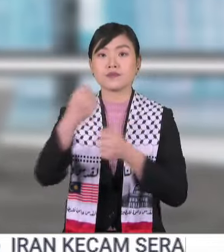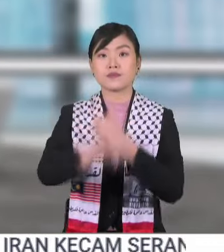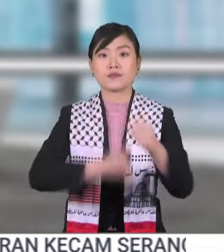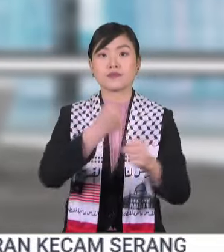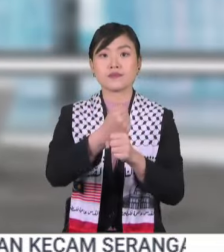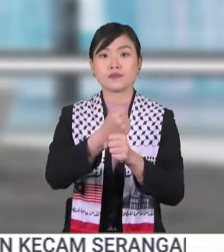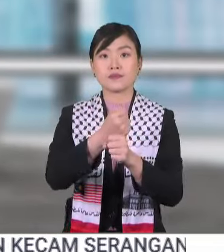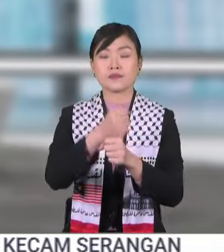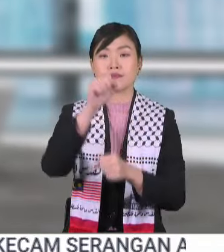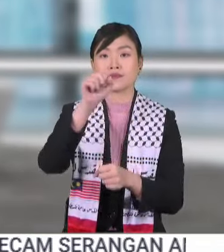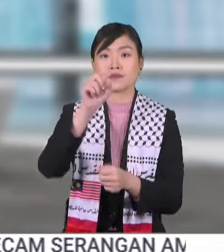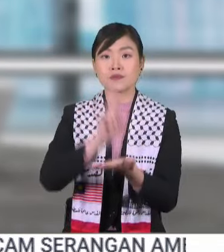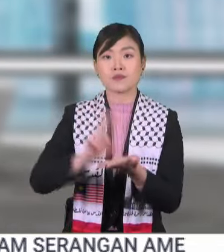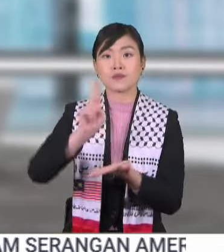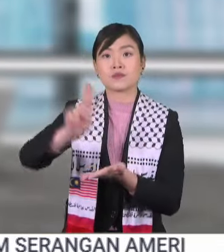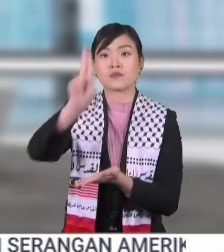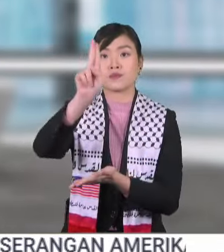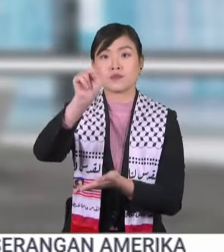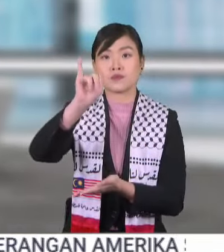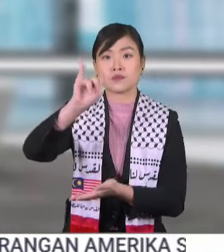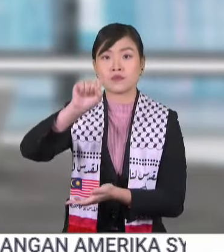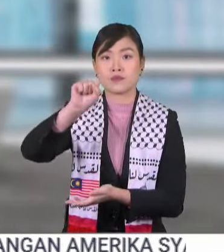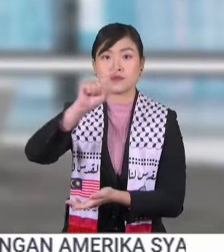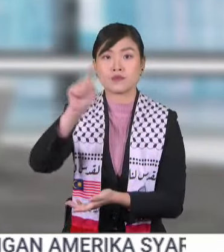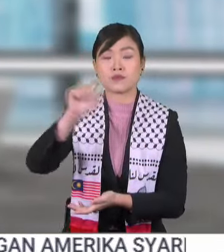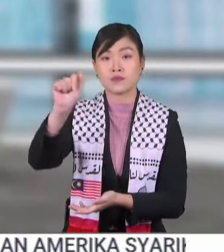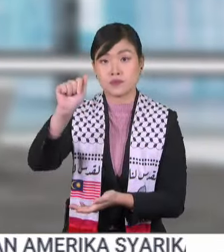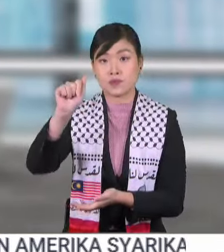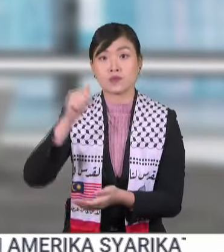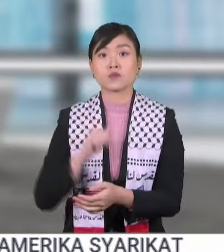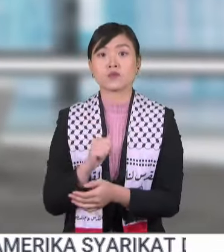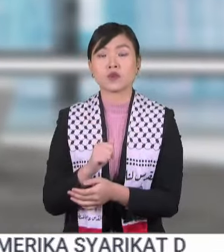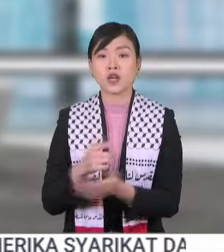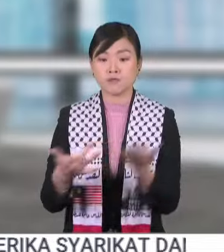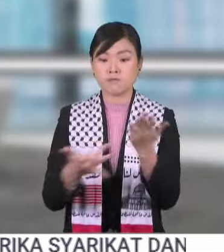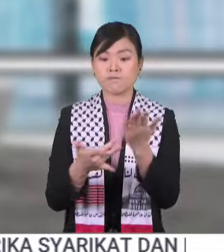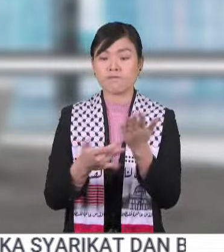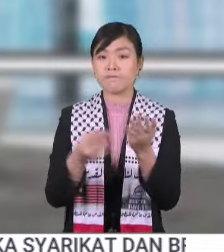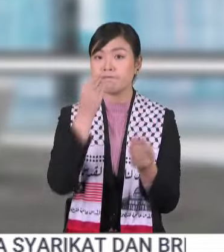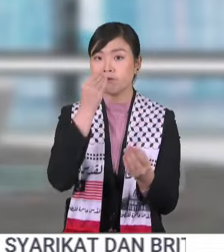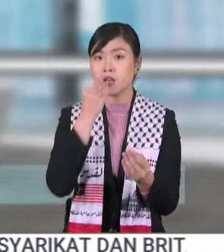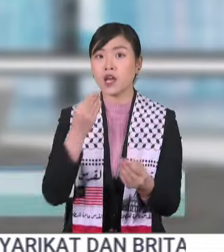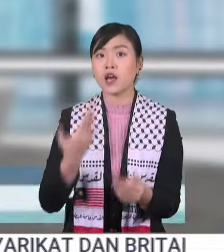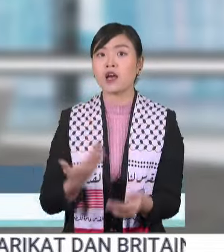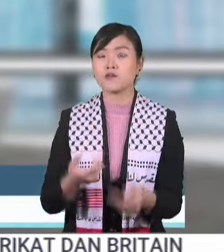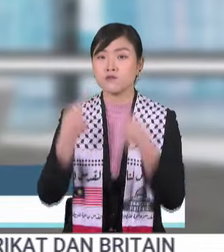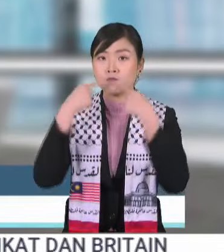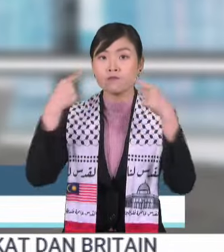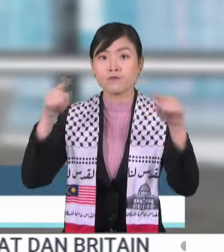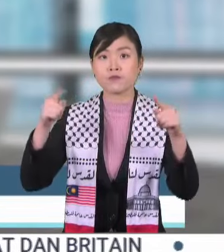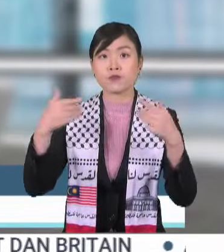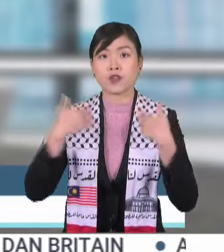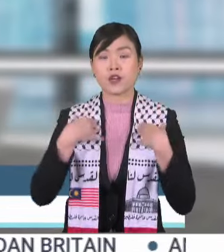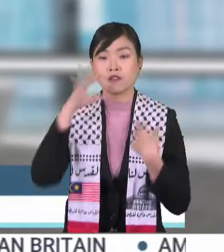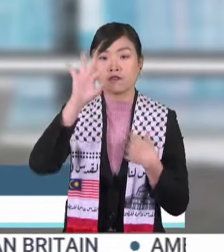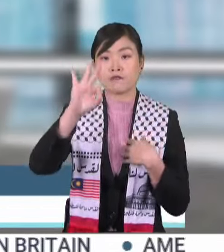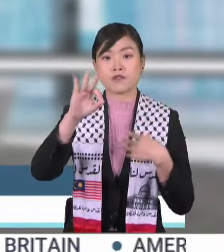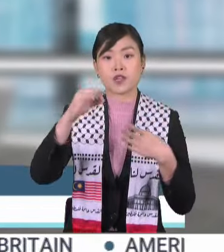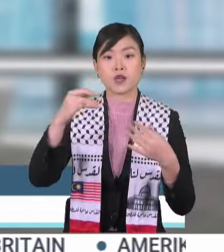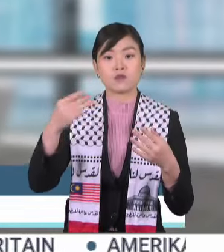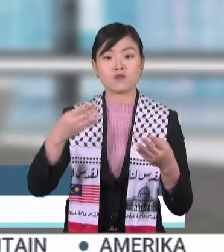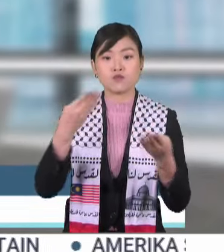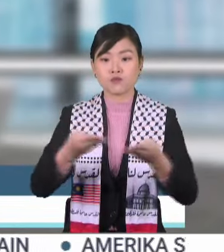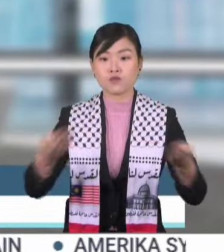uniz jurusan teknologi makanan berjaya hasilkan sembilan inovasi produk baru makanan berasaskan ubi kelidik laporan